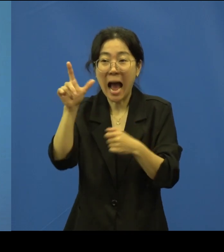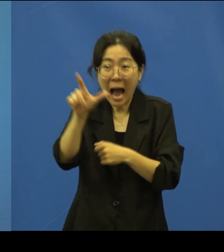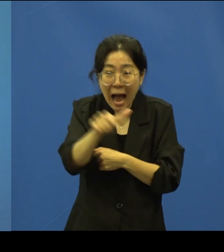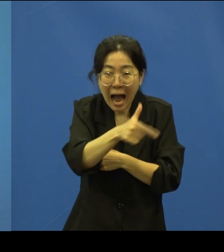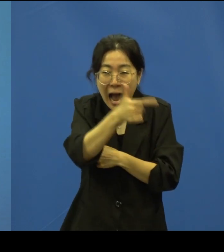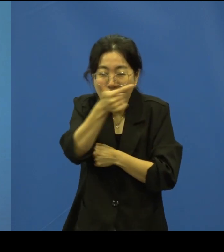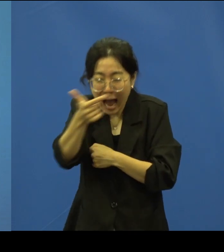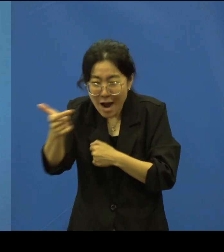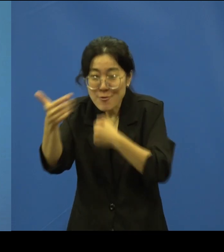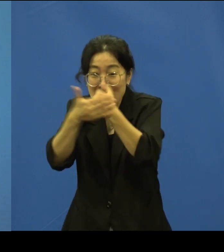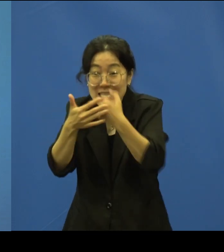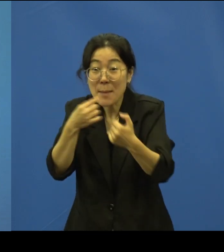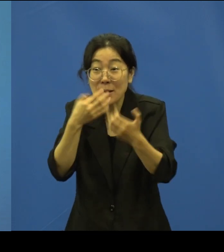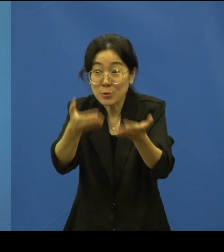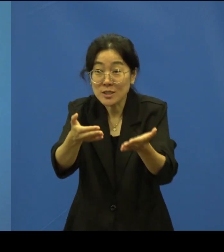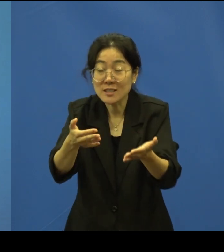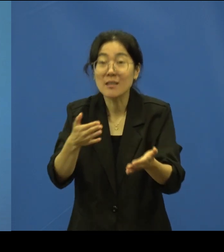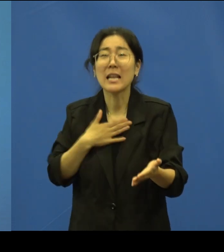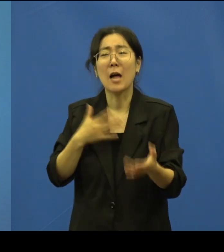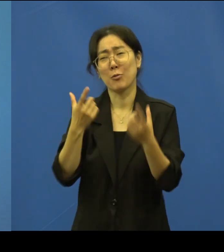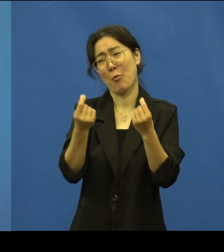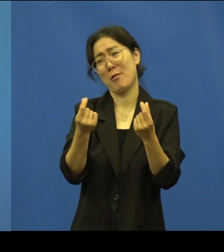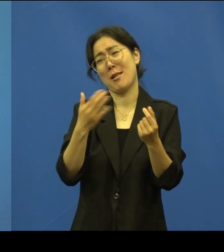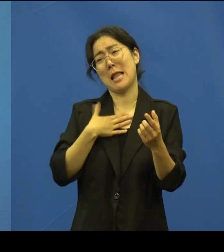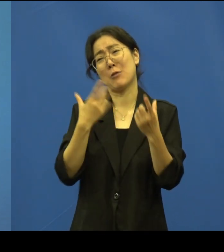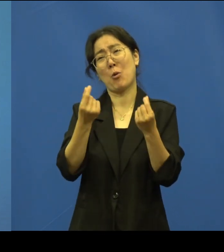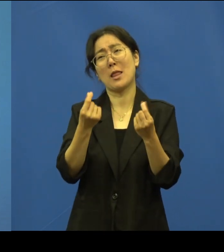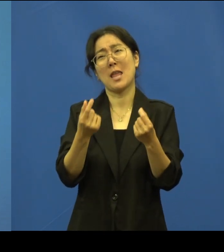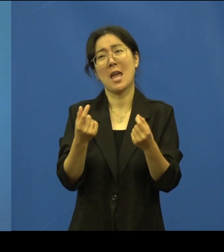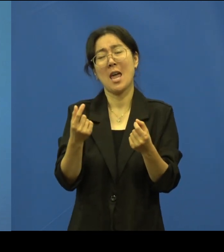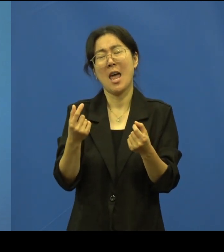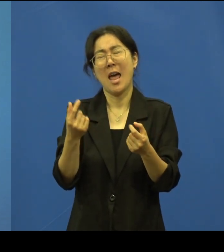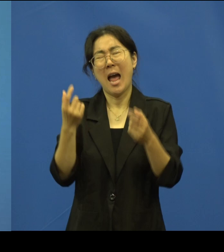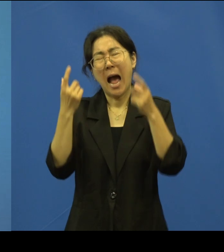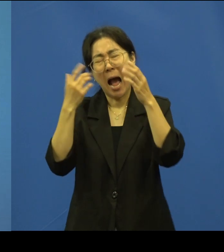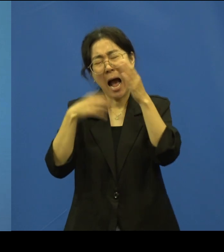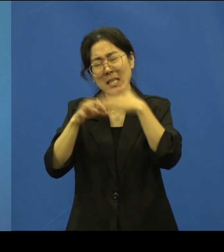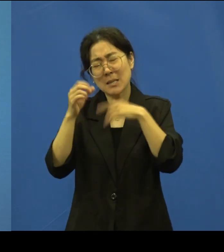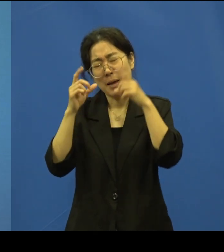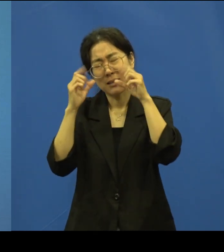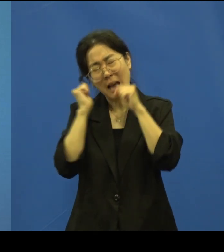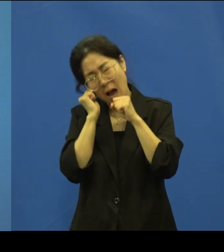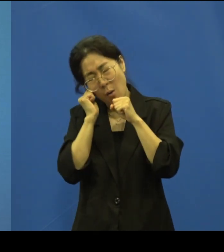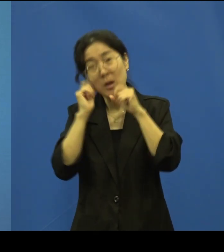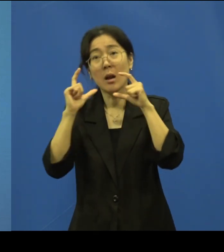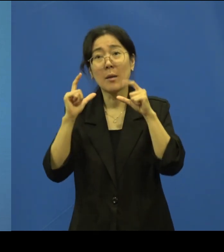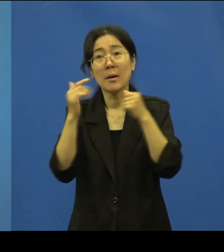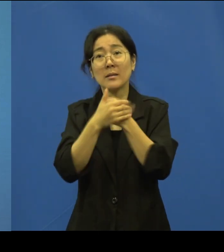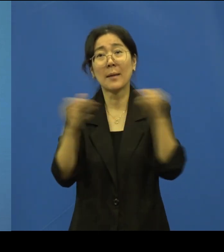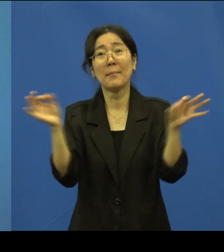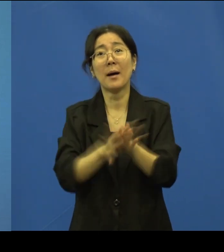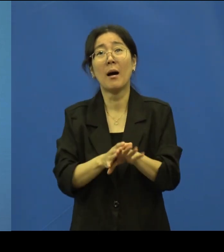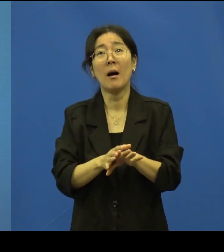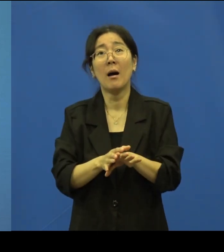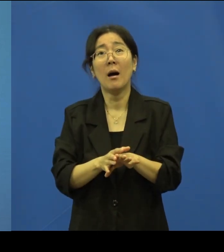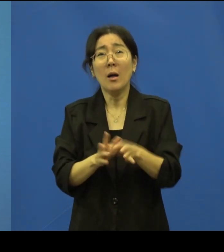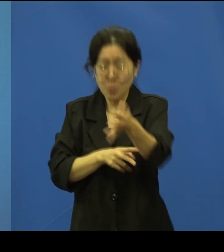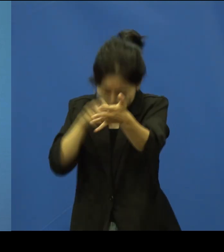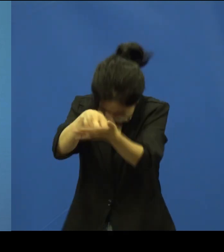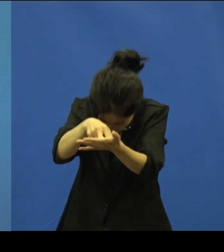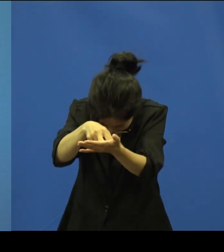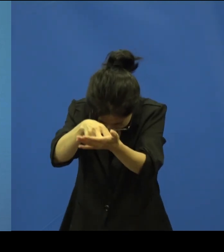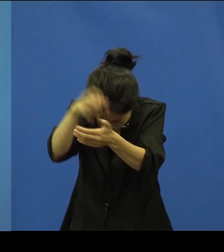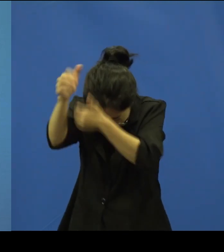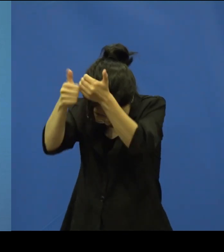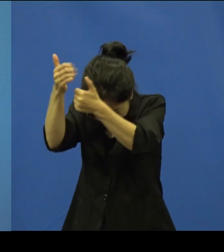거예요. 그러면 그날도 어김없이 정말 3년 동안 하루도 빼지